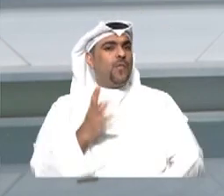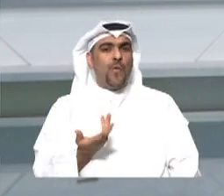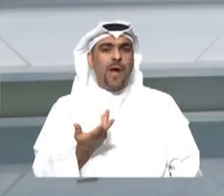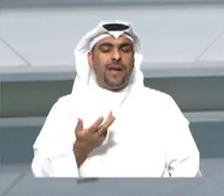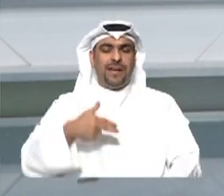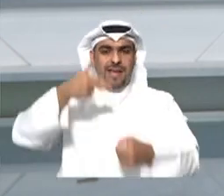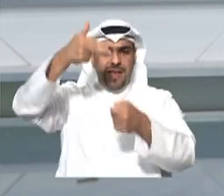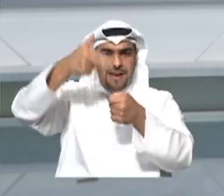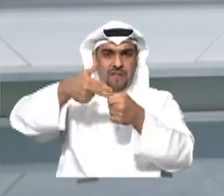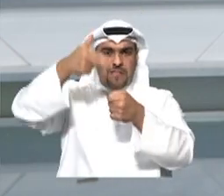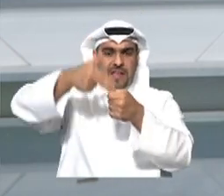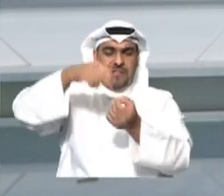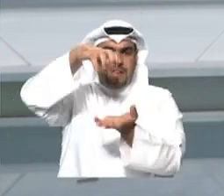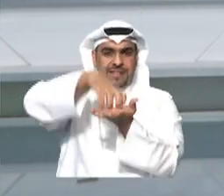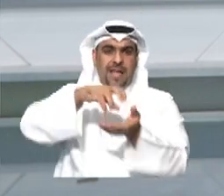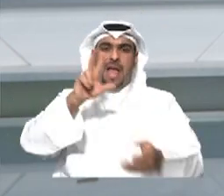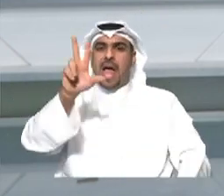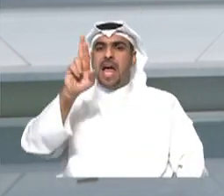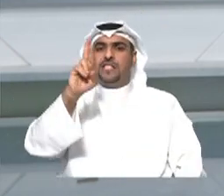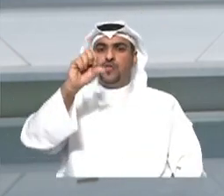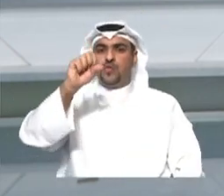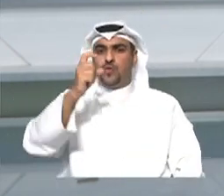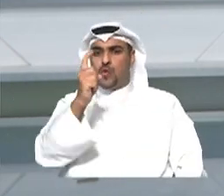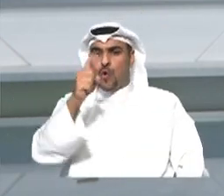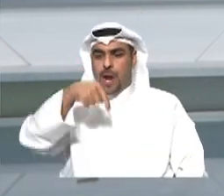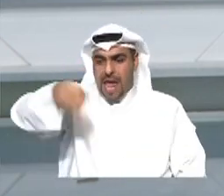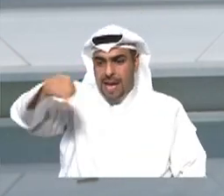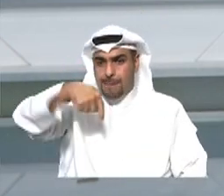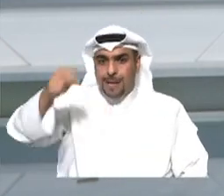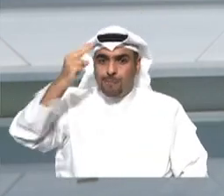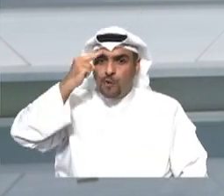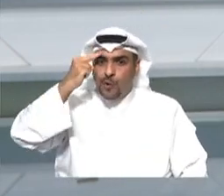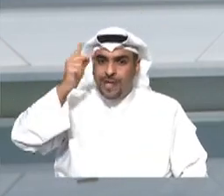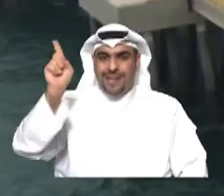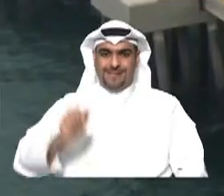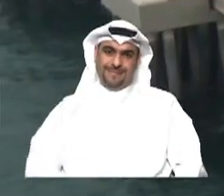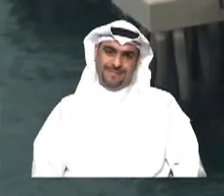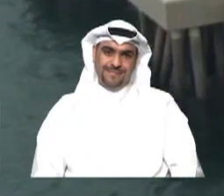والآسيوية. المزيد من التفاصيل في سياق هذا التقرير.